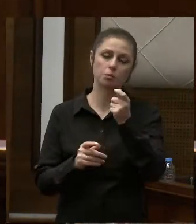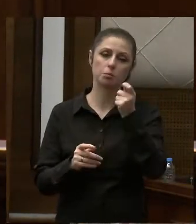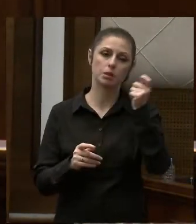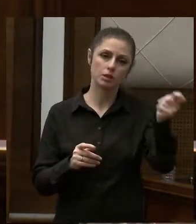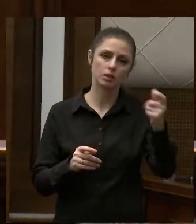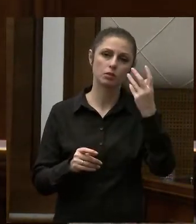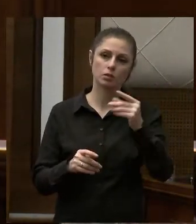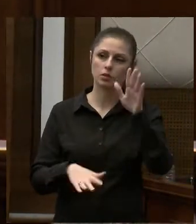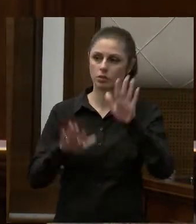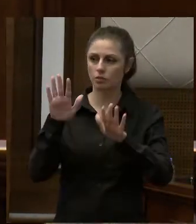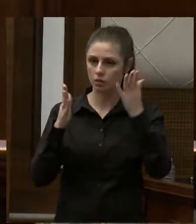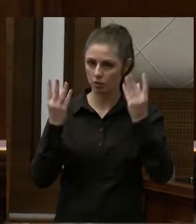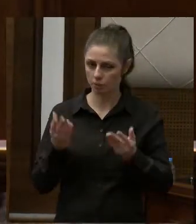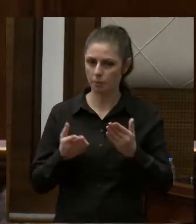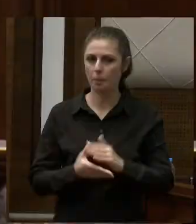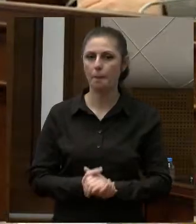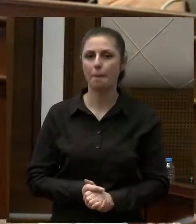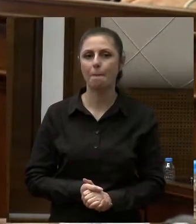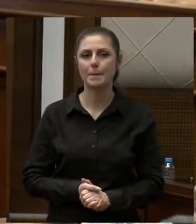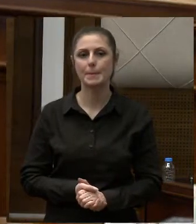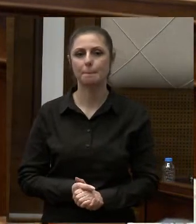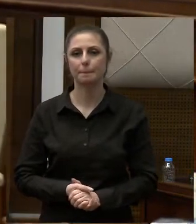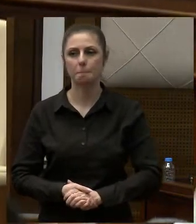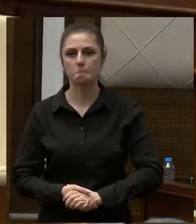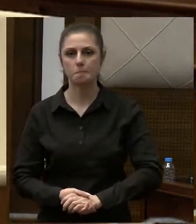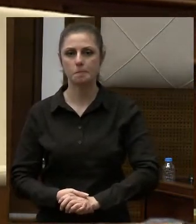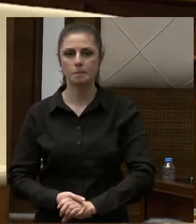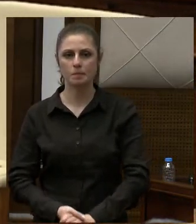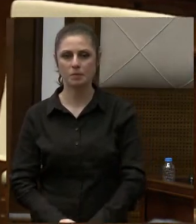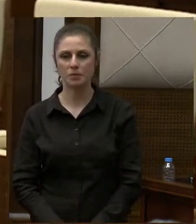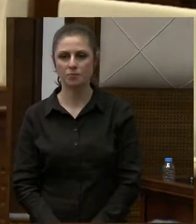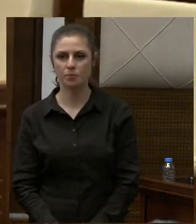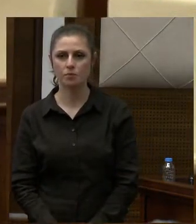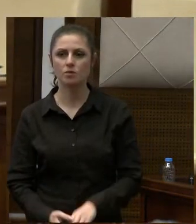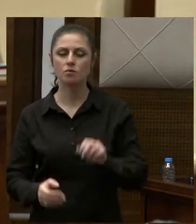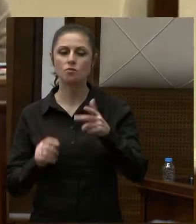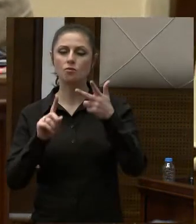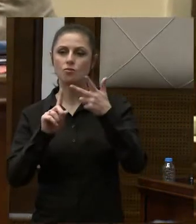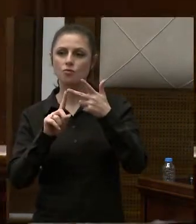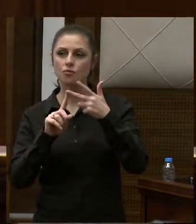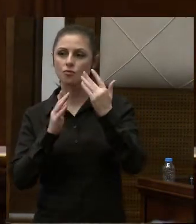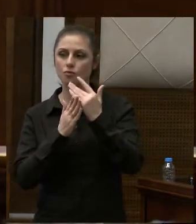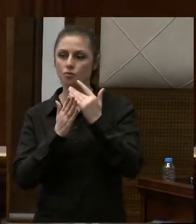sunuyorum. Kabul edenler, etmeyenler oy birliğiyle kabul edilmiştir. Gündemin üçüncü maddesi.